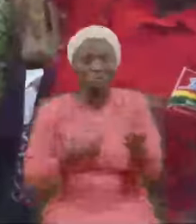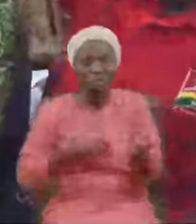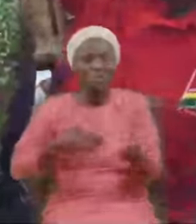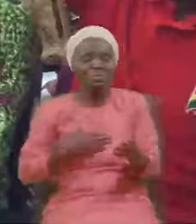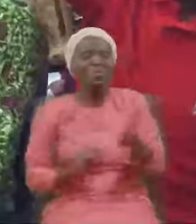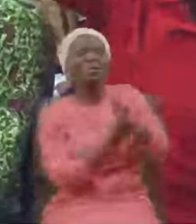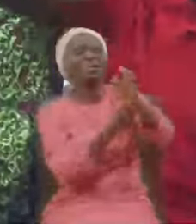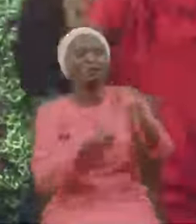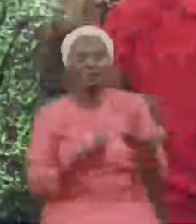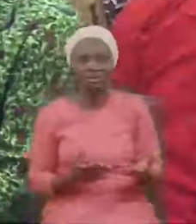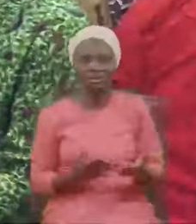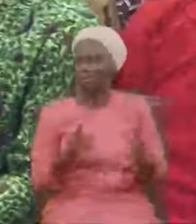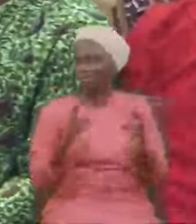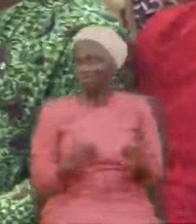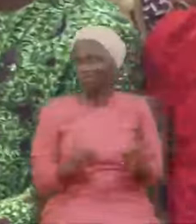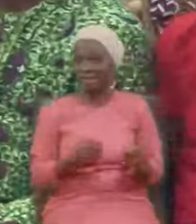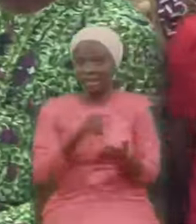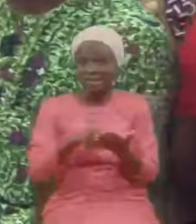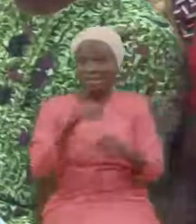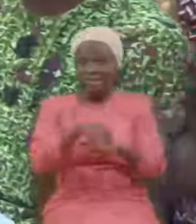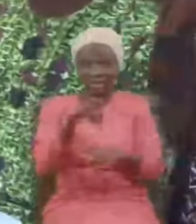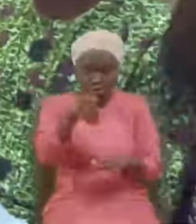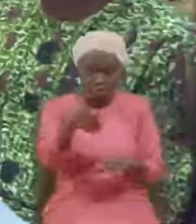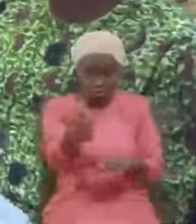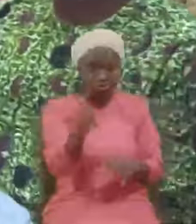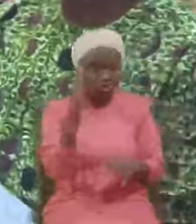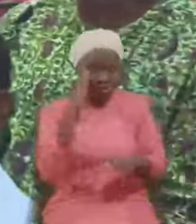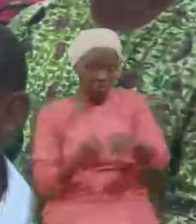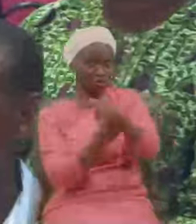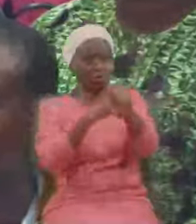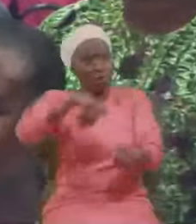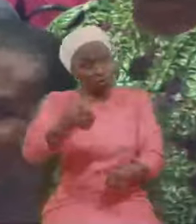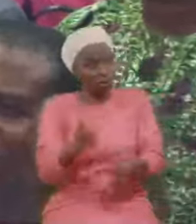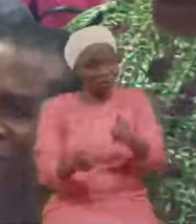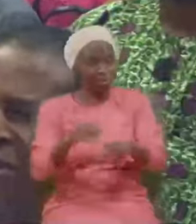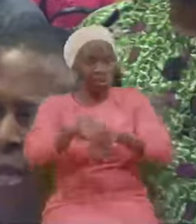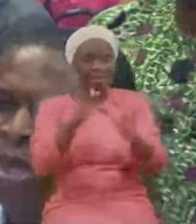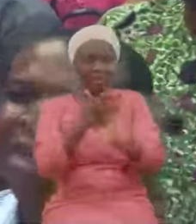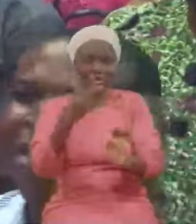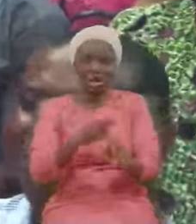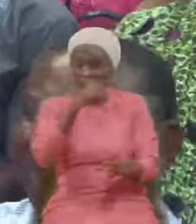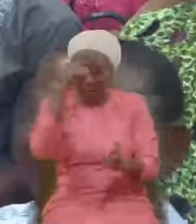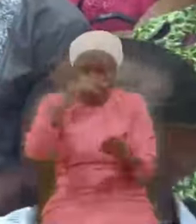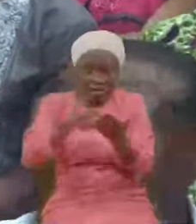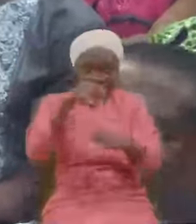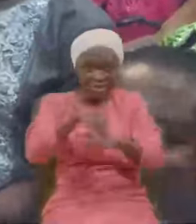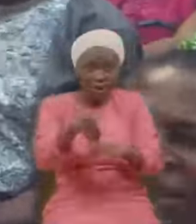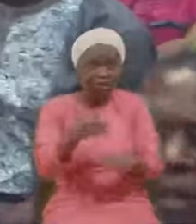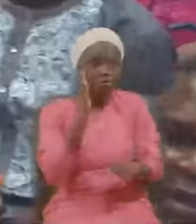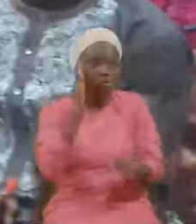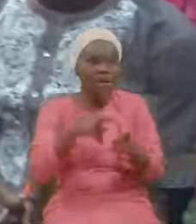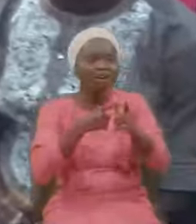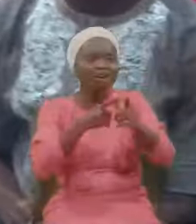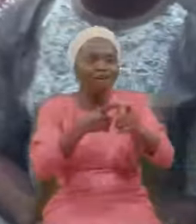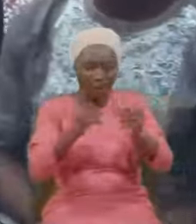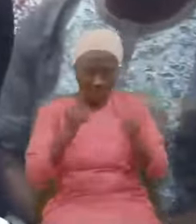toi qui vas tenir les gens ce soir. Ce soir, vous allez courir. Je dis, ce soir, vous allez courir.